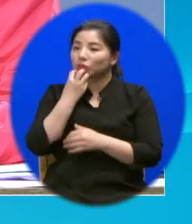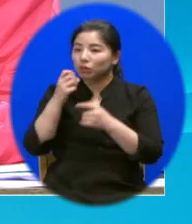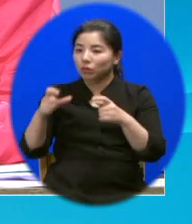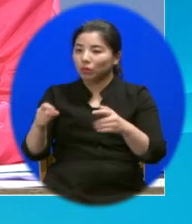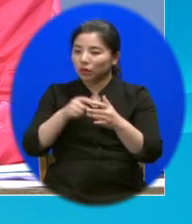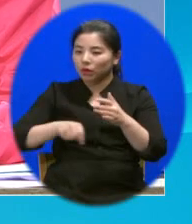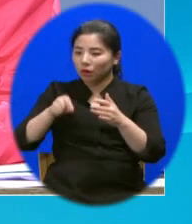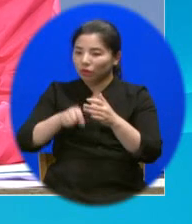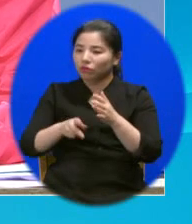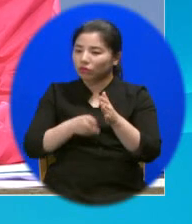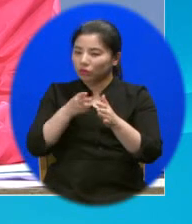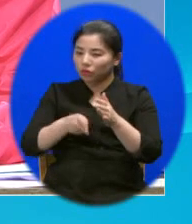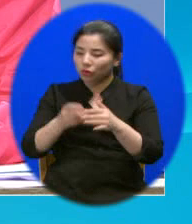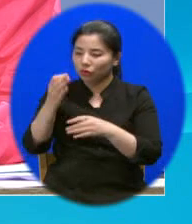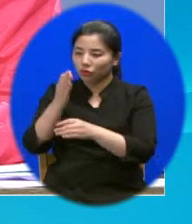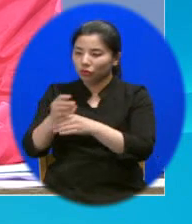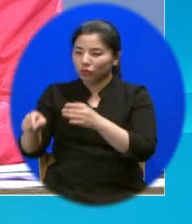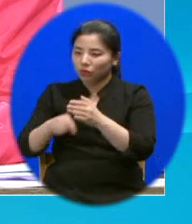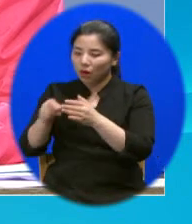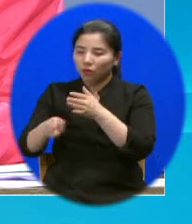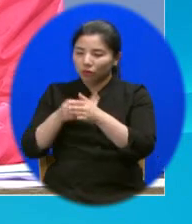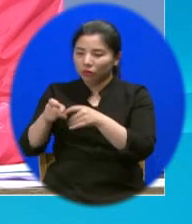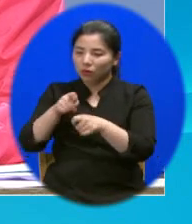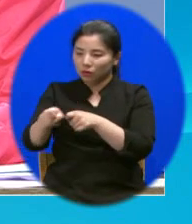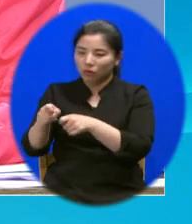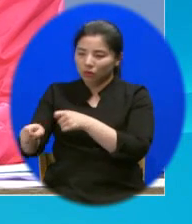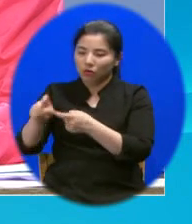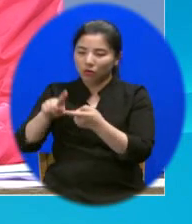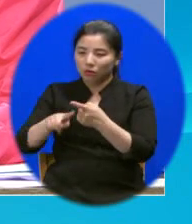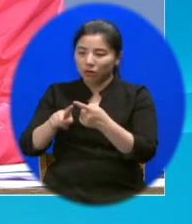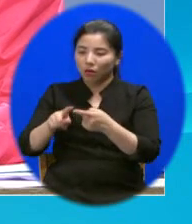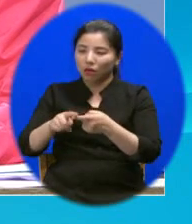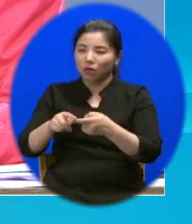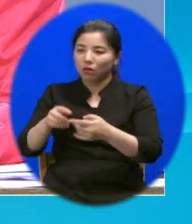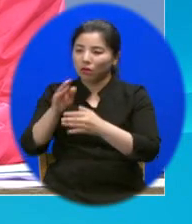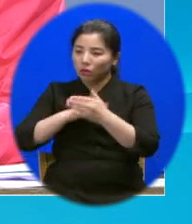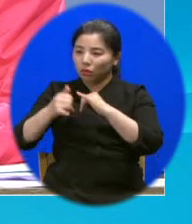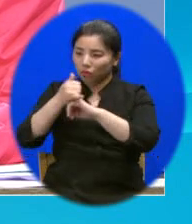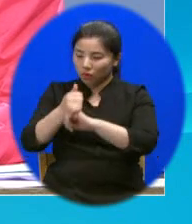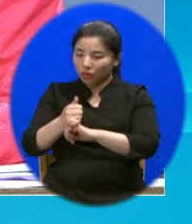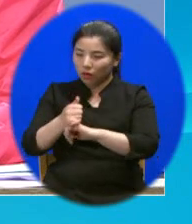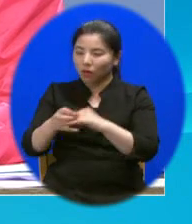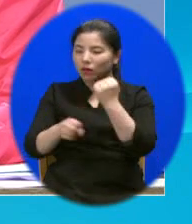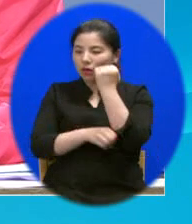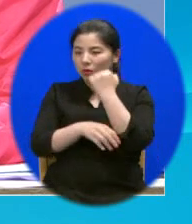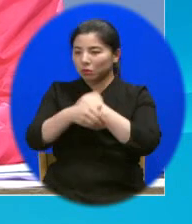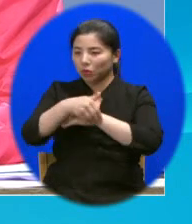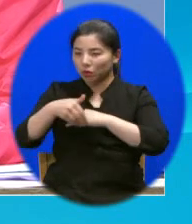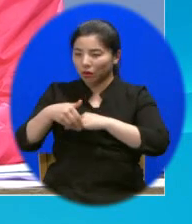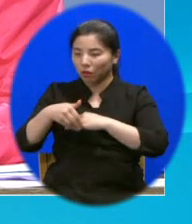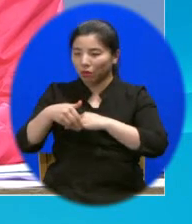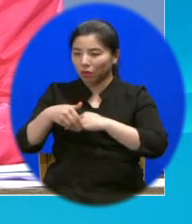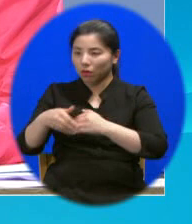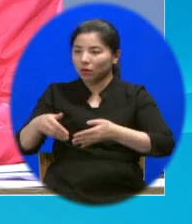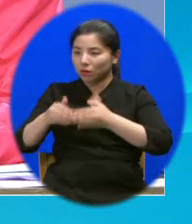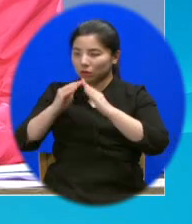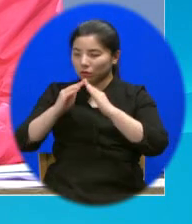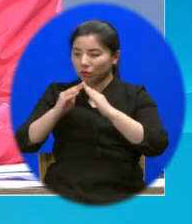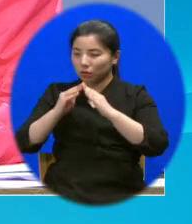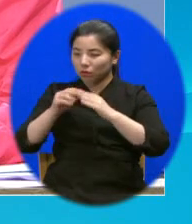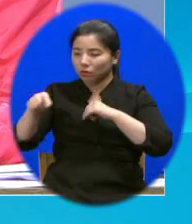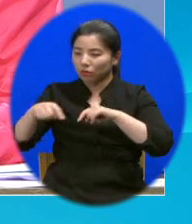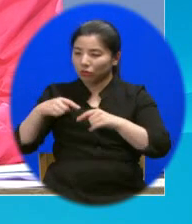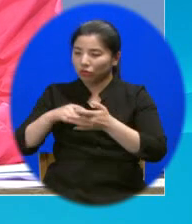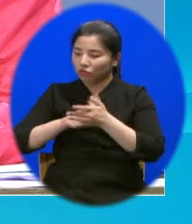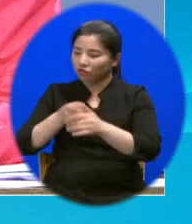썽 과 중부내륙선 지선 철도 망에 관한 그 공약을 하는 4p 원을 하나는 기본 계획 에 수립 물 뭐